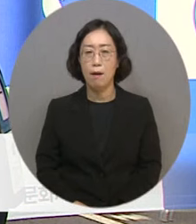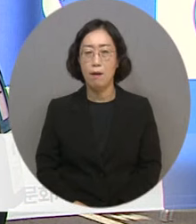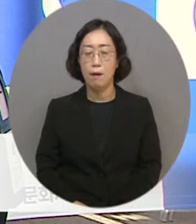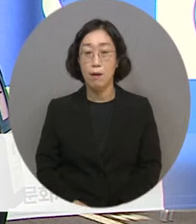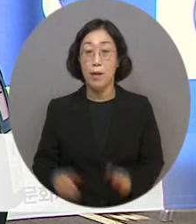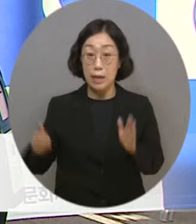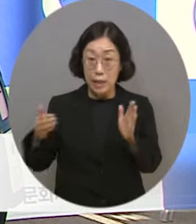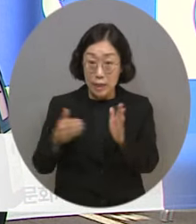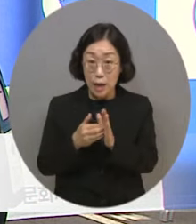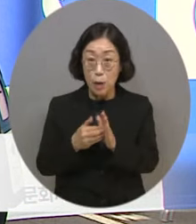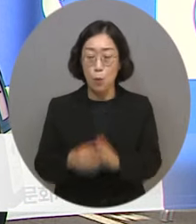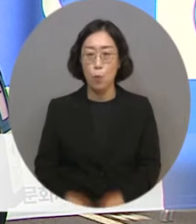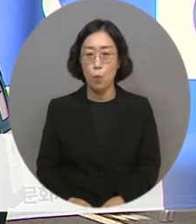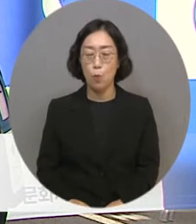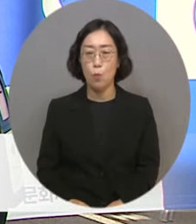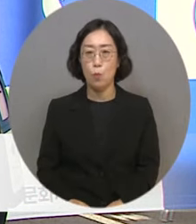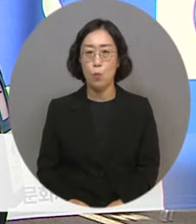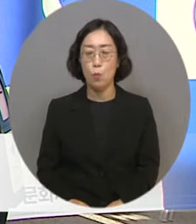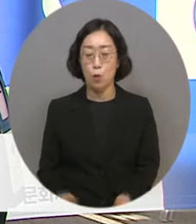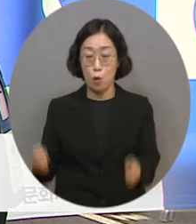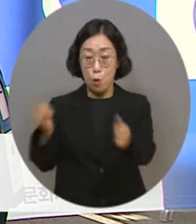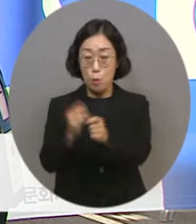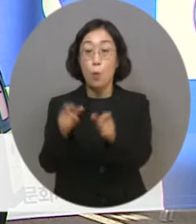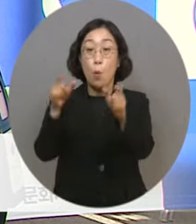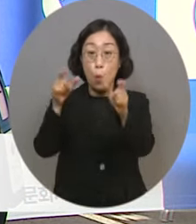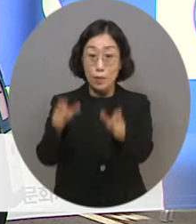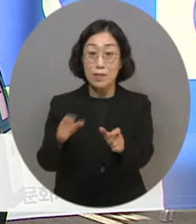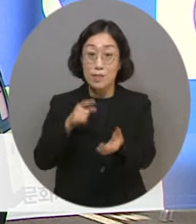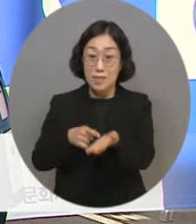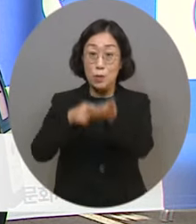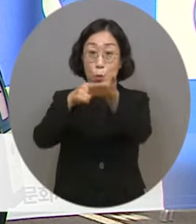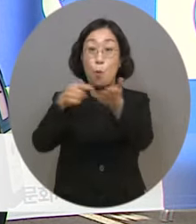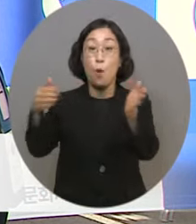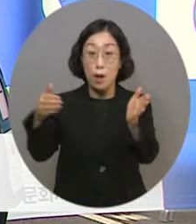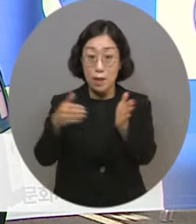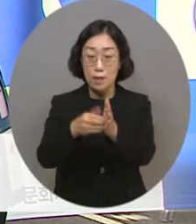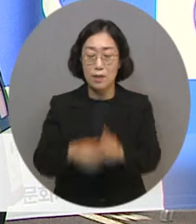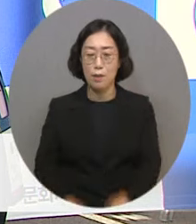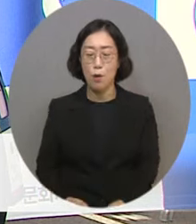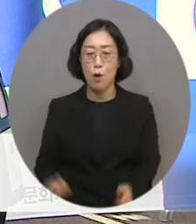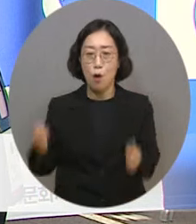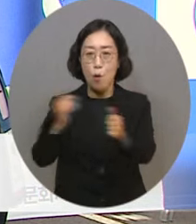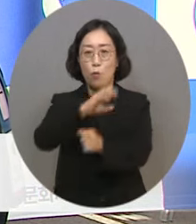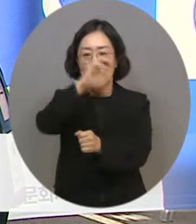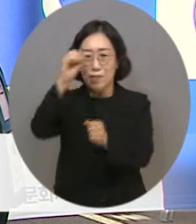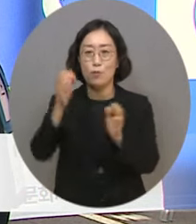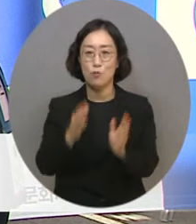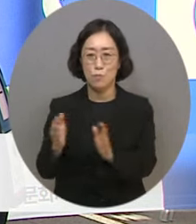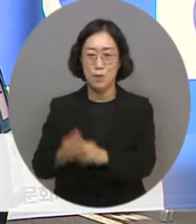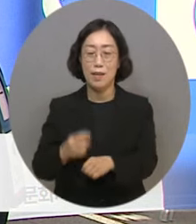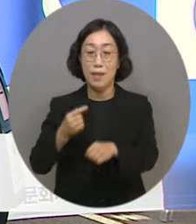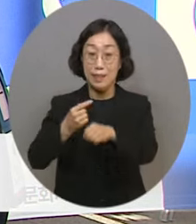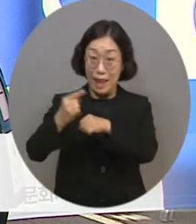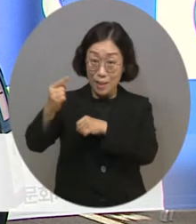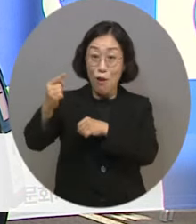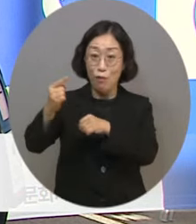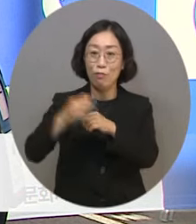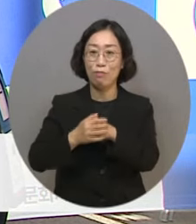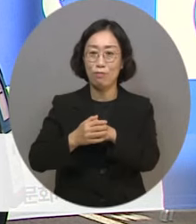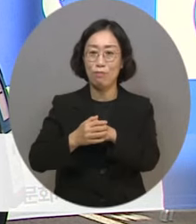패럴림픽 끝나고 이제 혼인신고도 하고 결혼식도 준비해야 돼서 이제